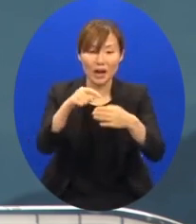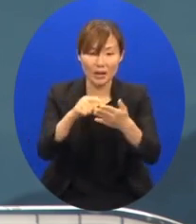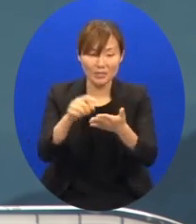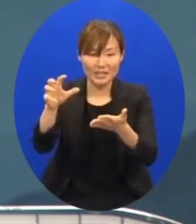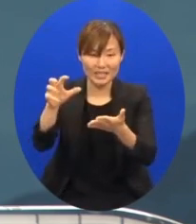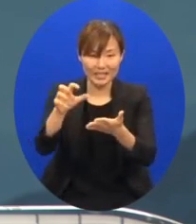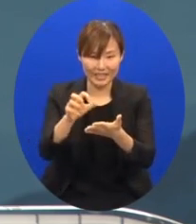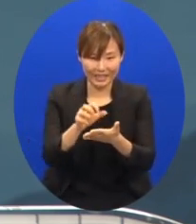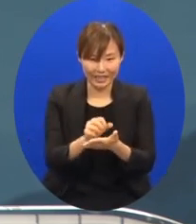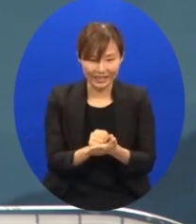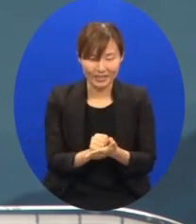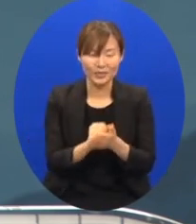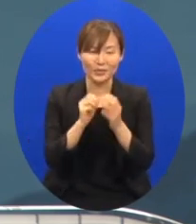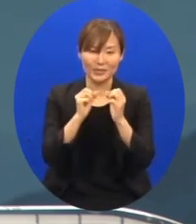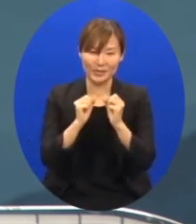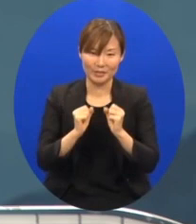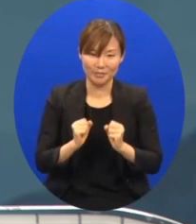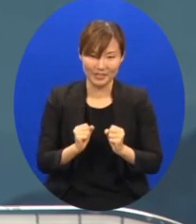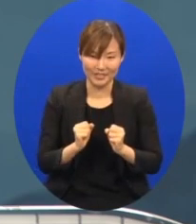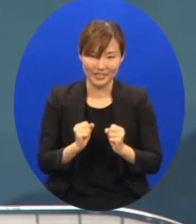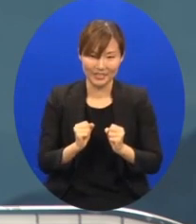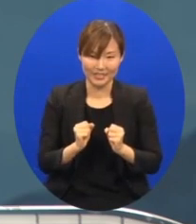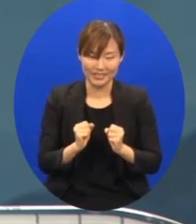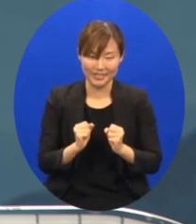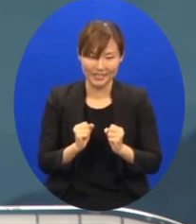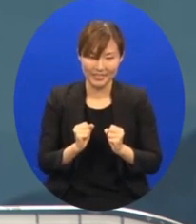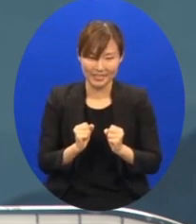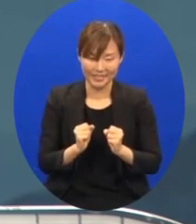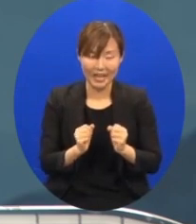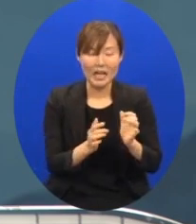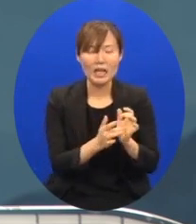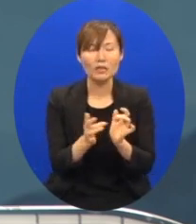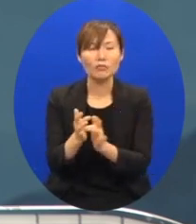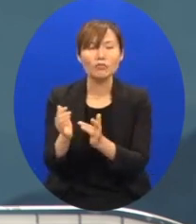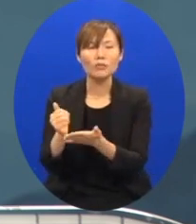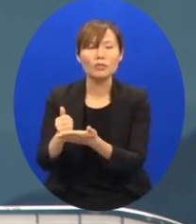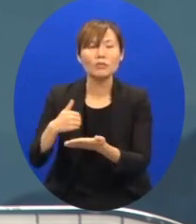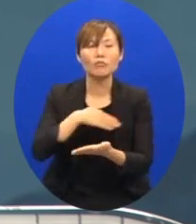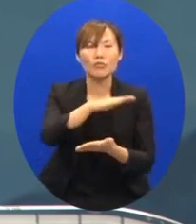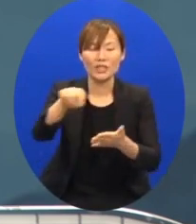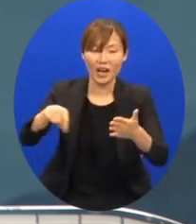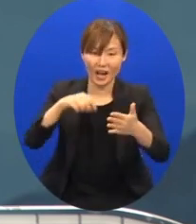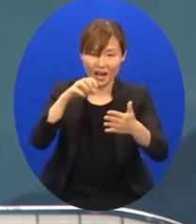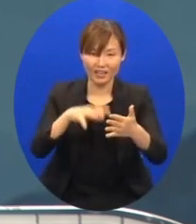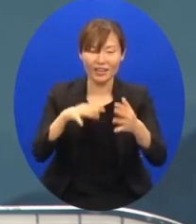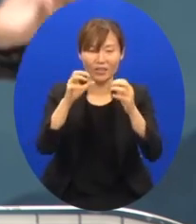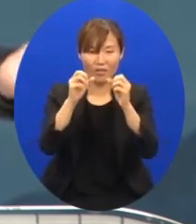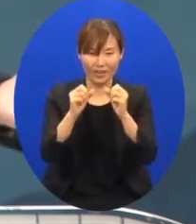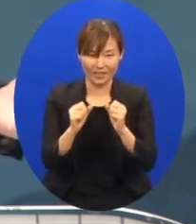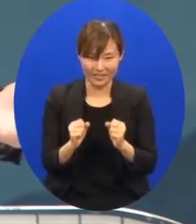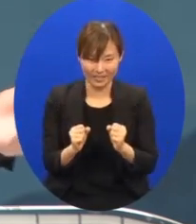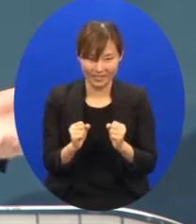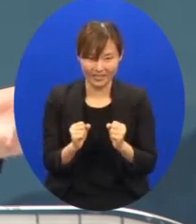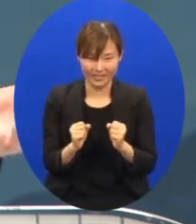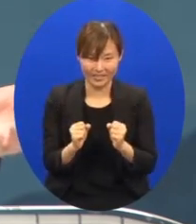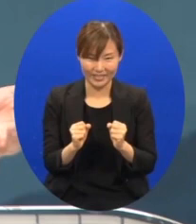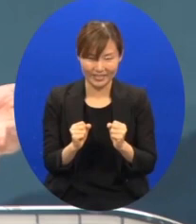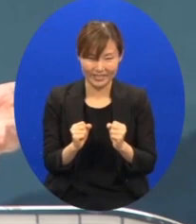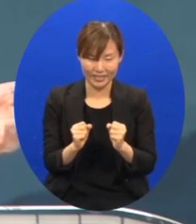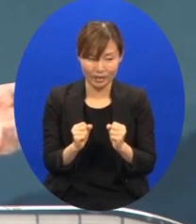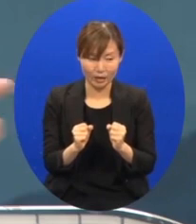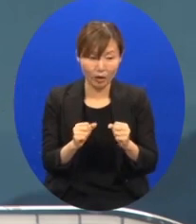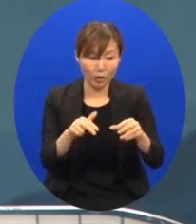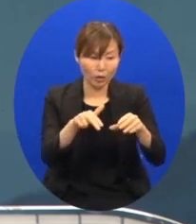그리스도의 마음을 가지고 있다는 것은 예수님이 우리 안에 거하시는 다는거 어느 종교도 그렇게 말하지